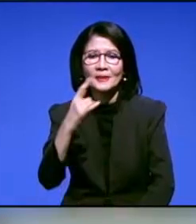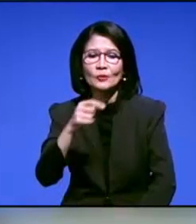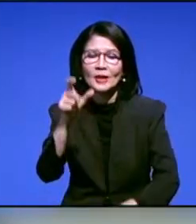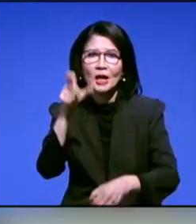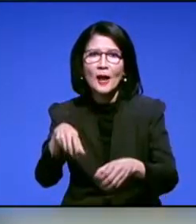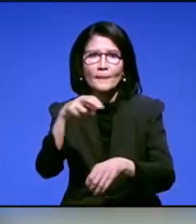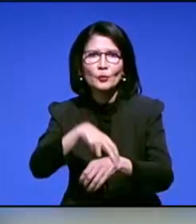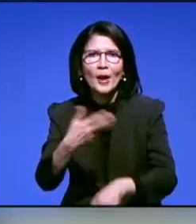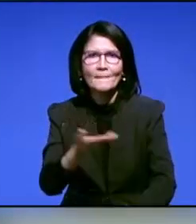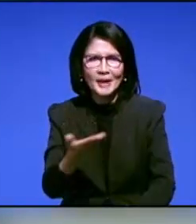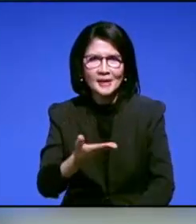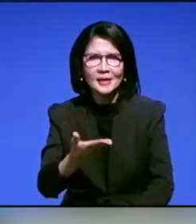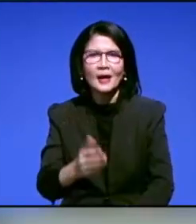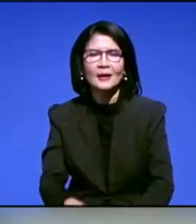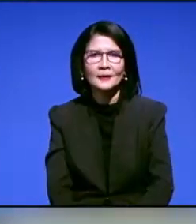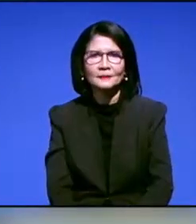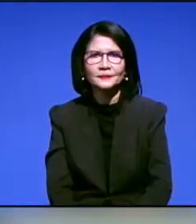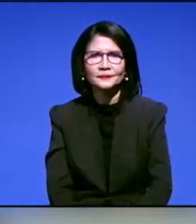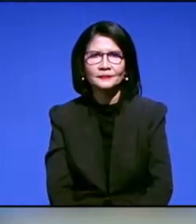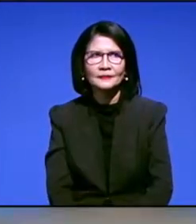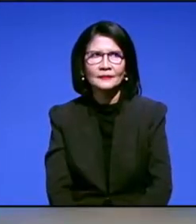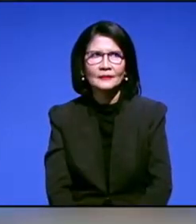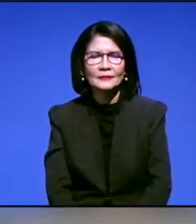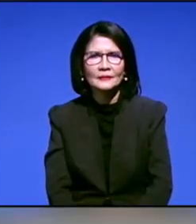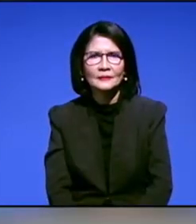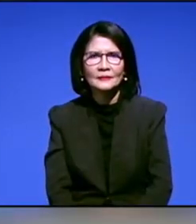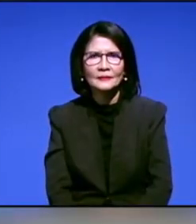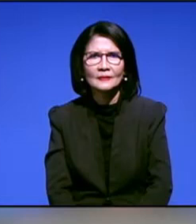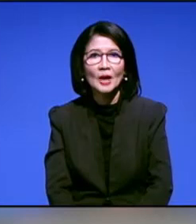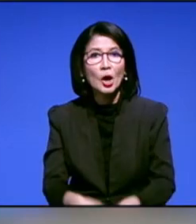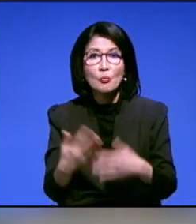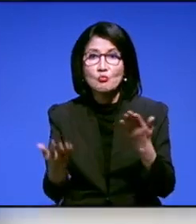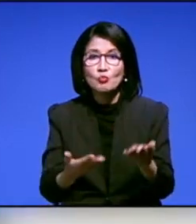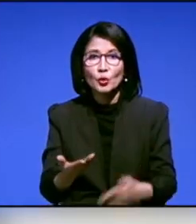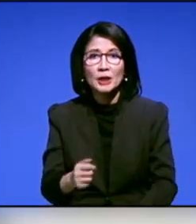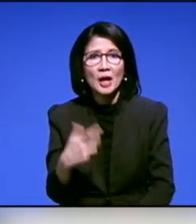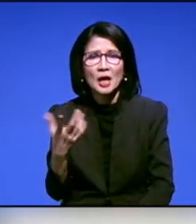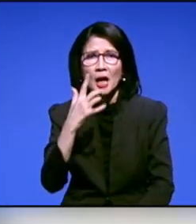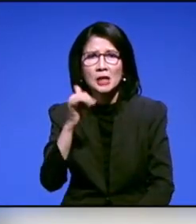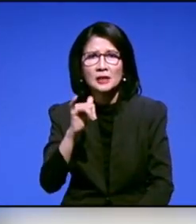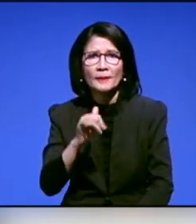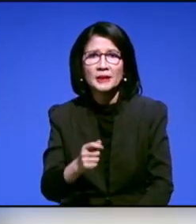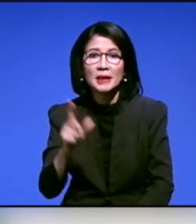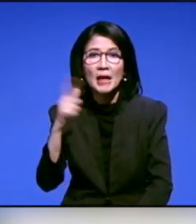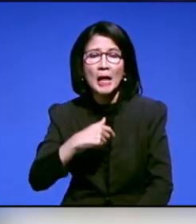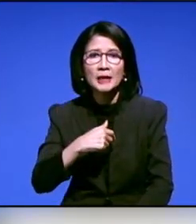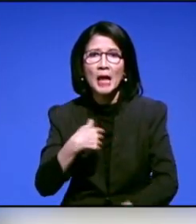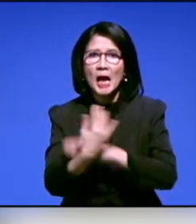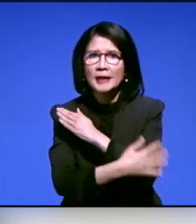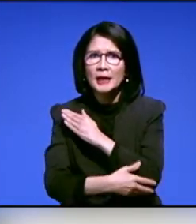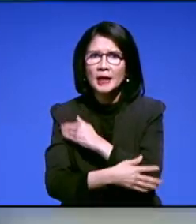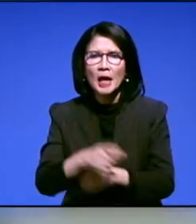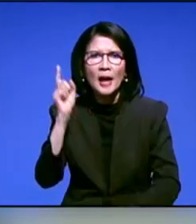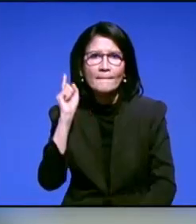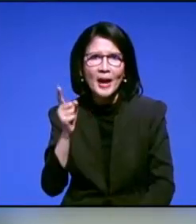biasa berdasarkan manajemen risiko. Jadi mungkin ada seperti dari negara-negara yang high